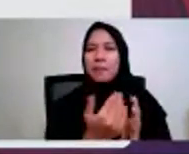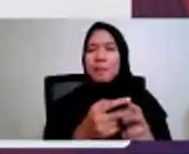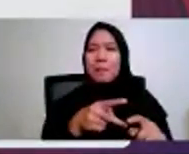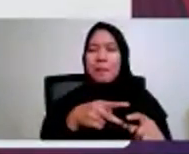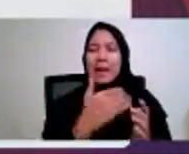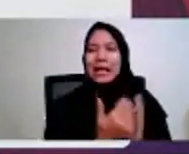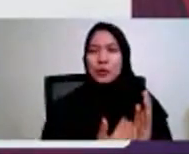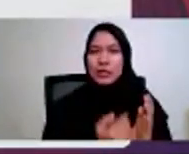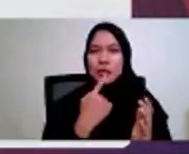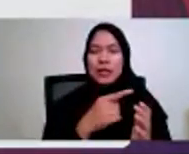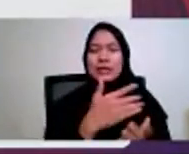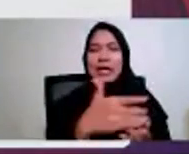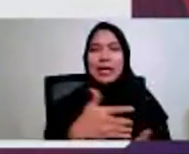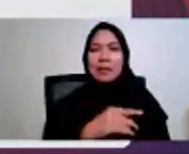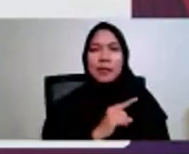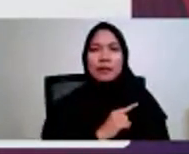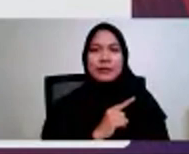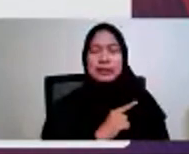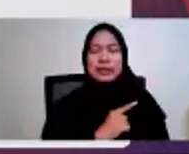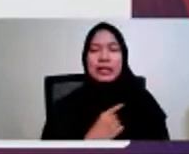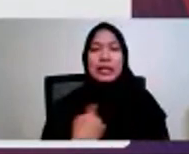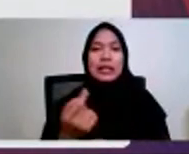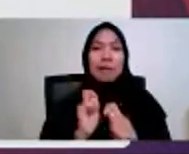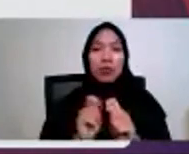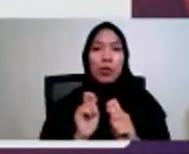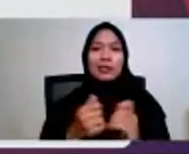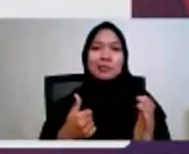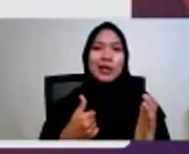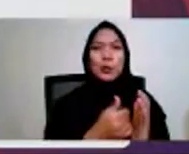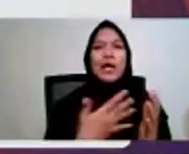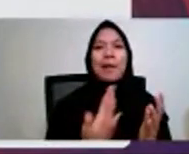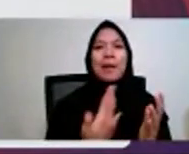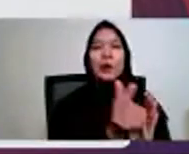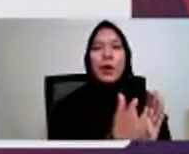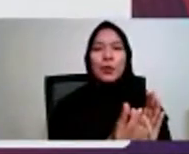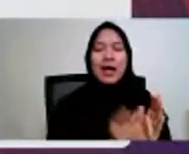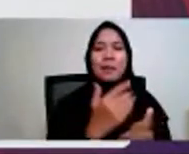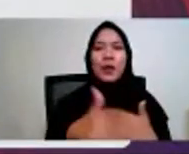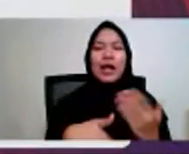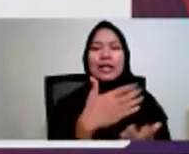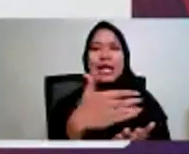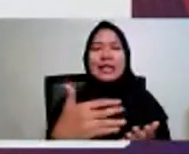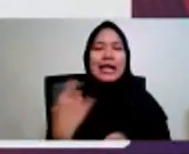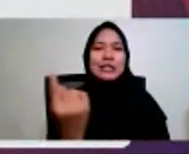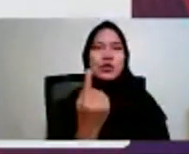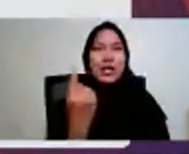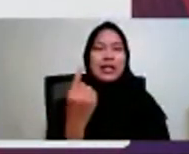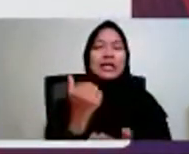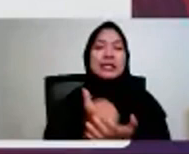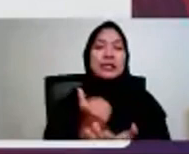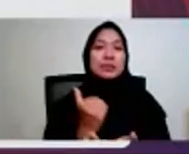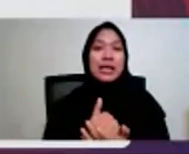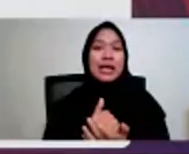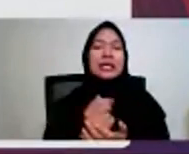premise yang kita rumuskan sesuai dengan undang-undang mengenai pengelolaan data secara nasional yang ngambil aja akan